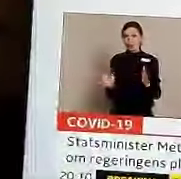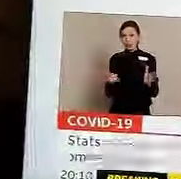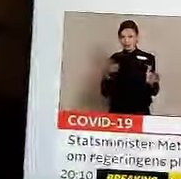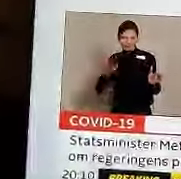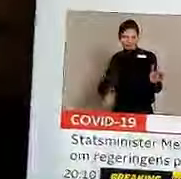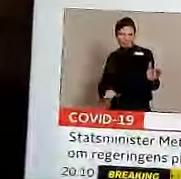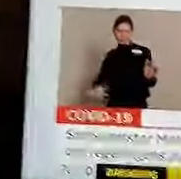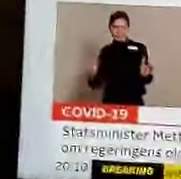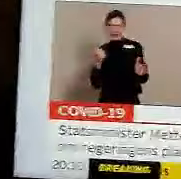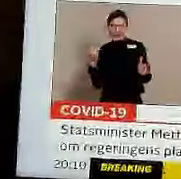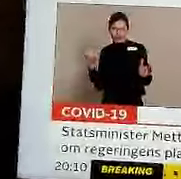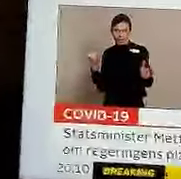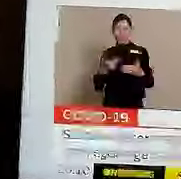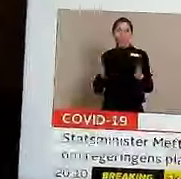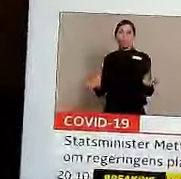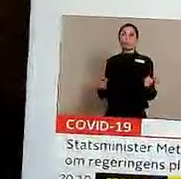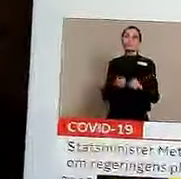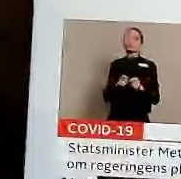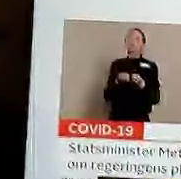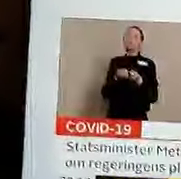تهتم أكثر وأكثر، تنشر